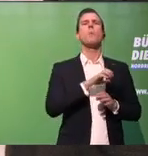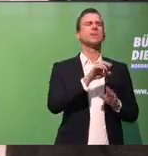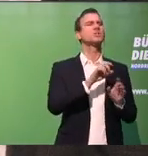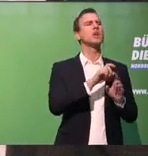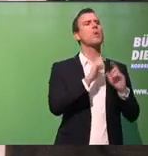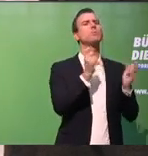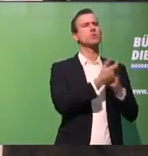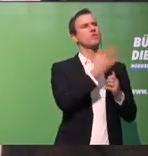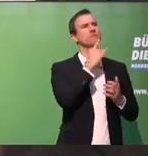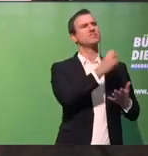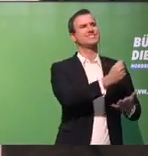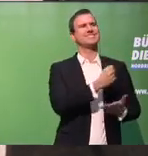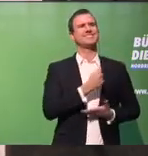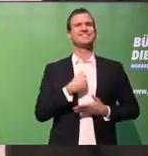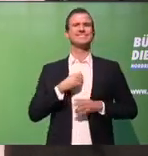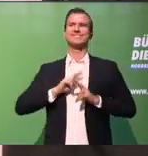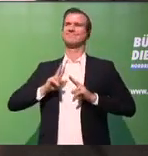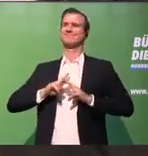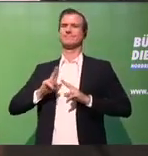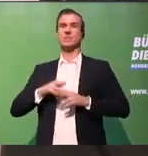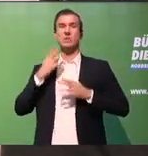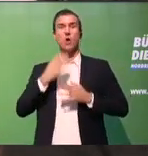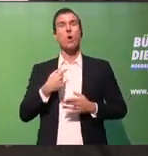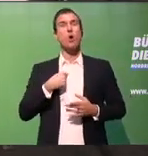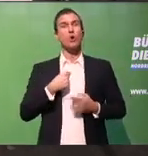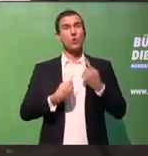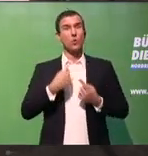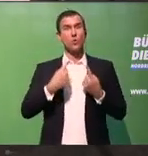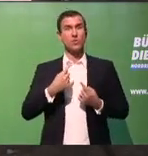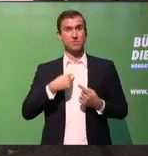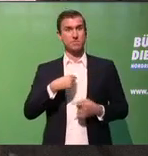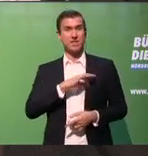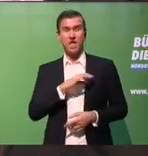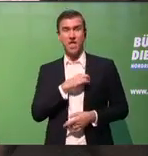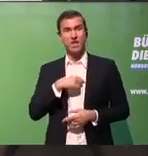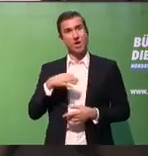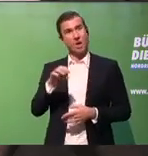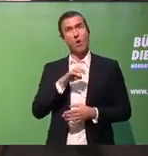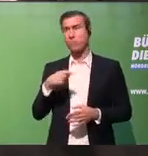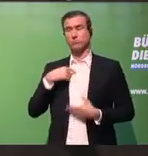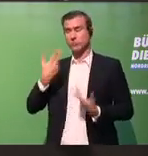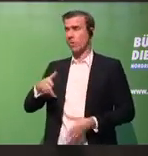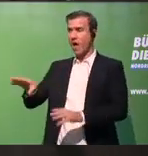Kommission sanieren. Das wird grüne Europapolitik nicht akzeptieren.